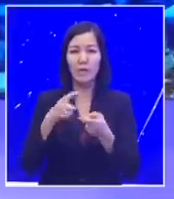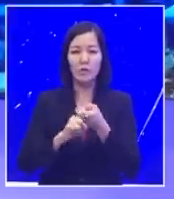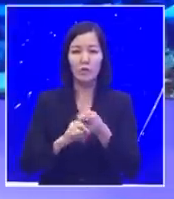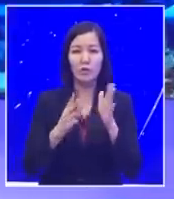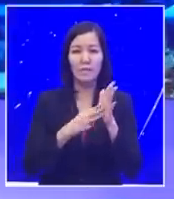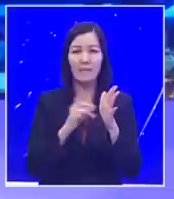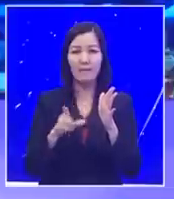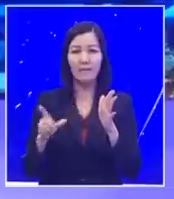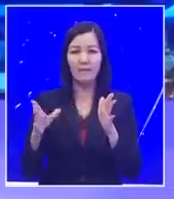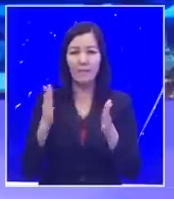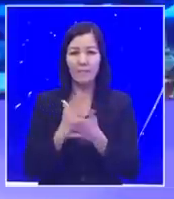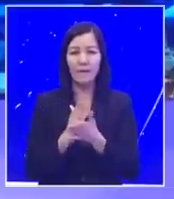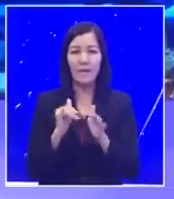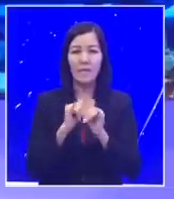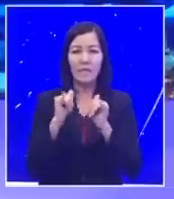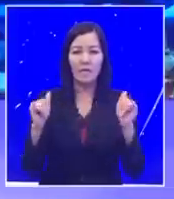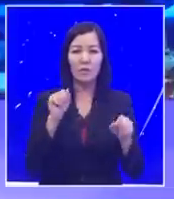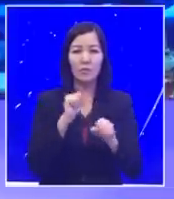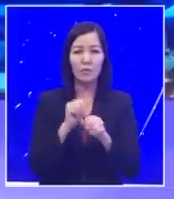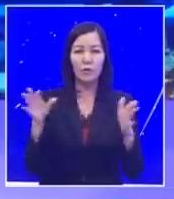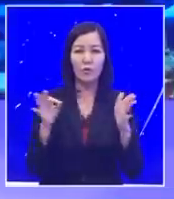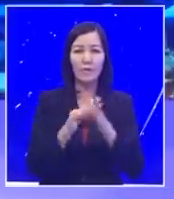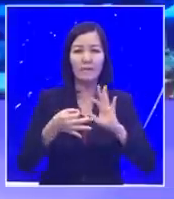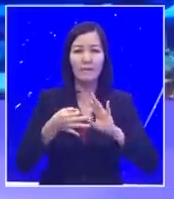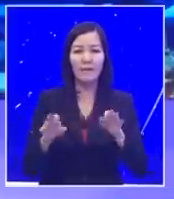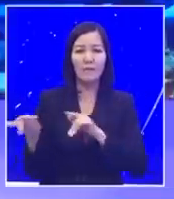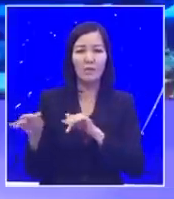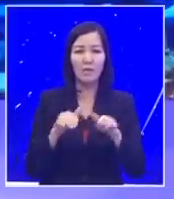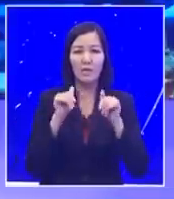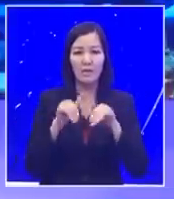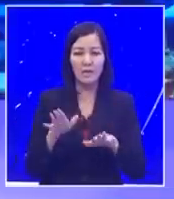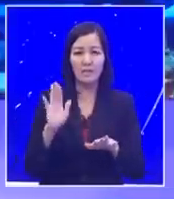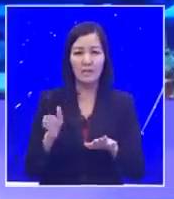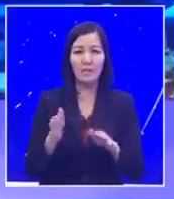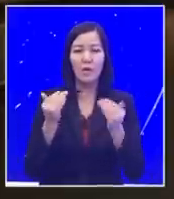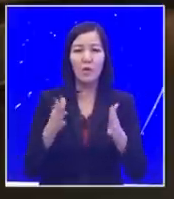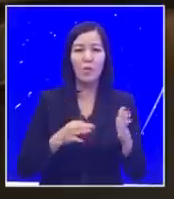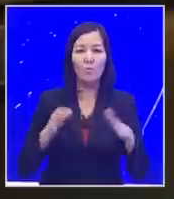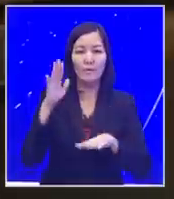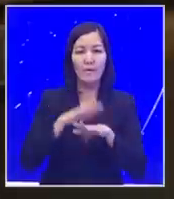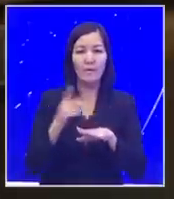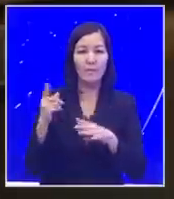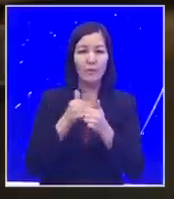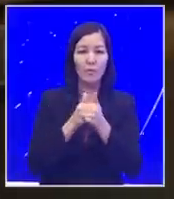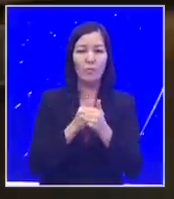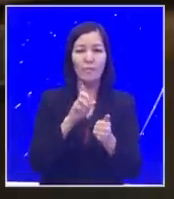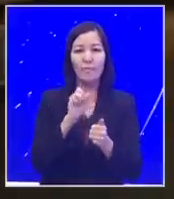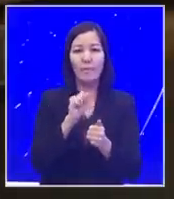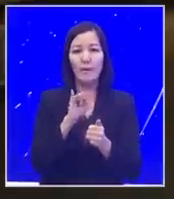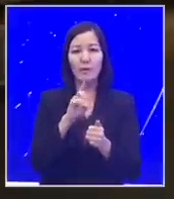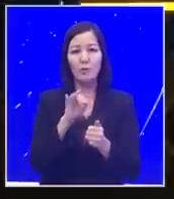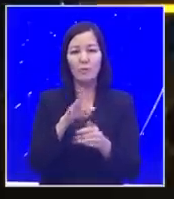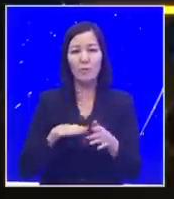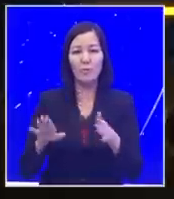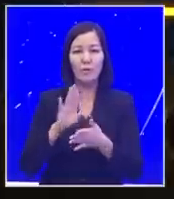8 адам бар. Оның әрі қарай таралуын тоқтату мақсатында нақты шаралар енгізіледі. Бұл жөнінде облыс әкімінің орынбасары Батыржан